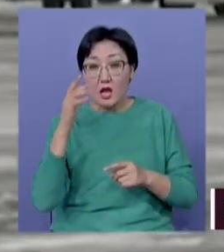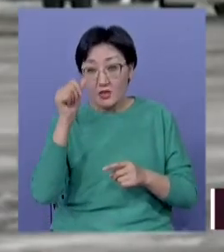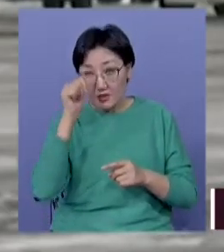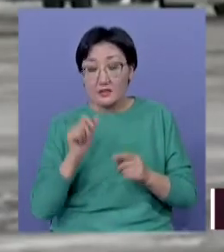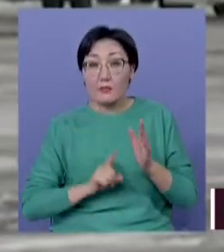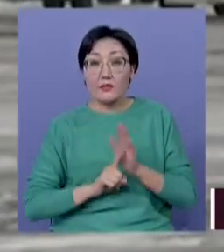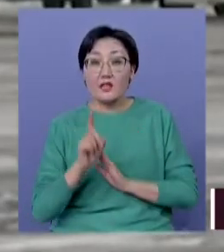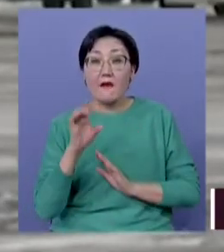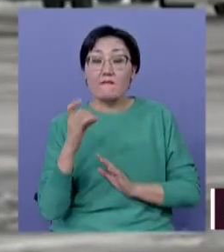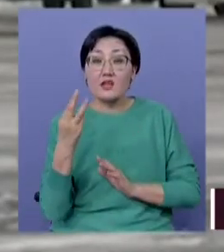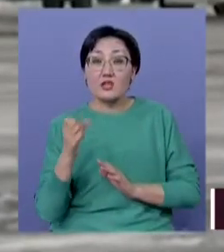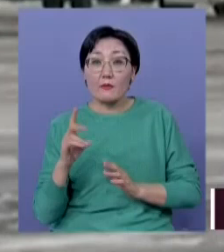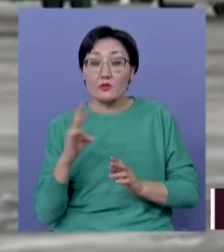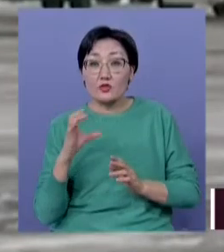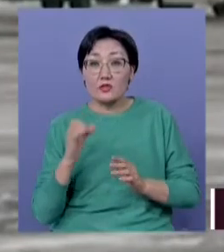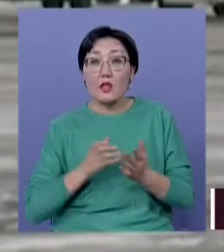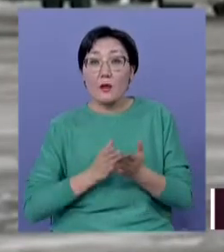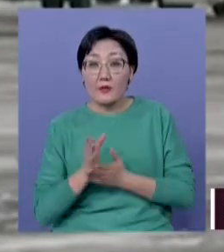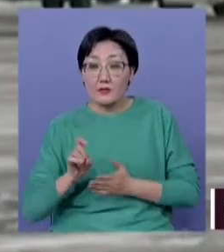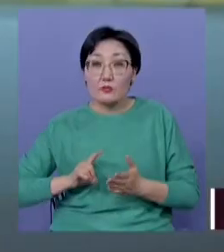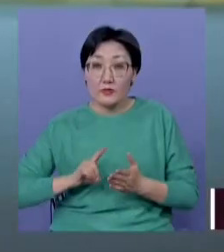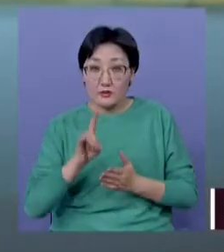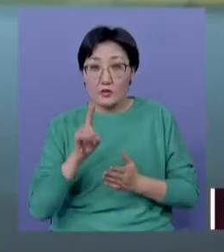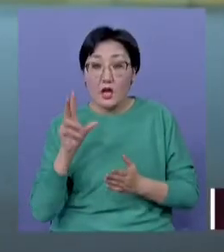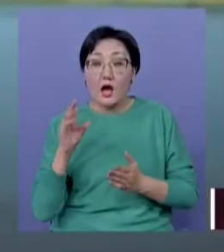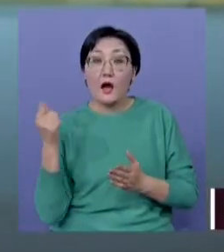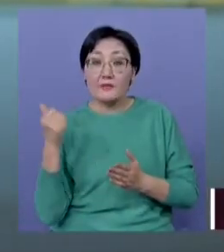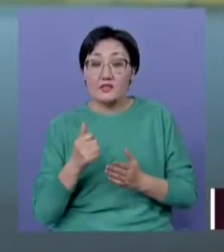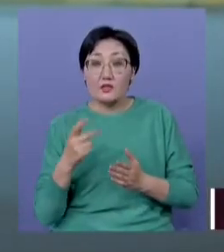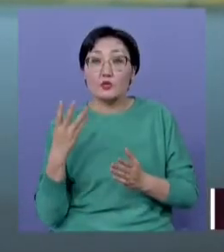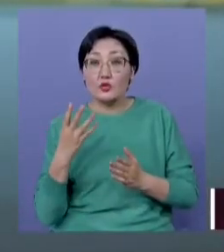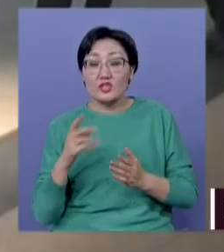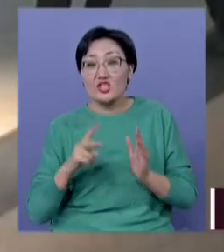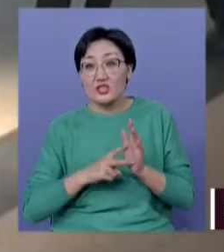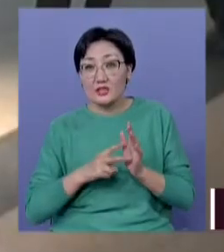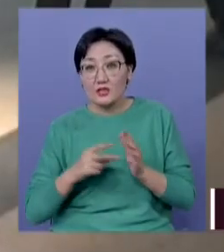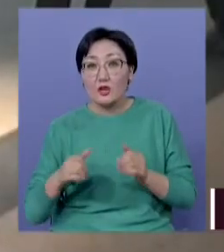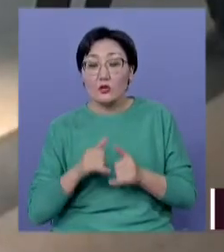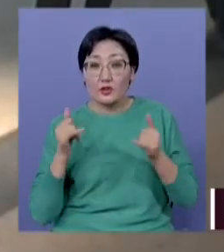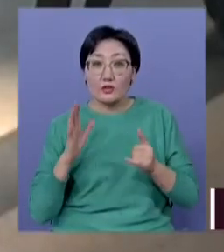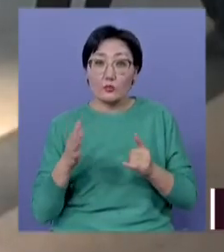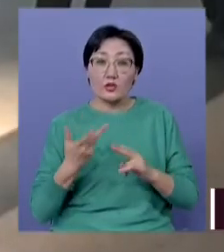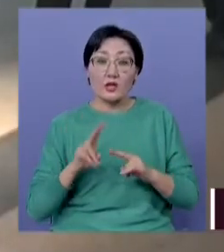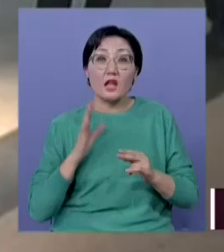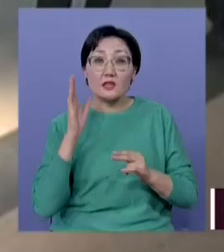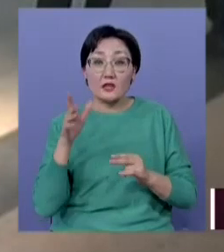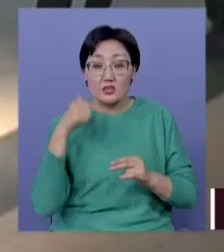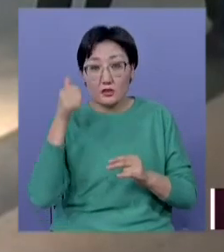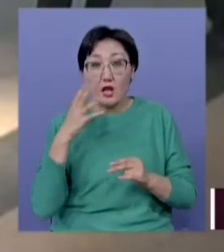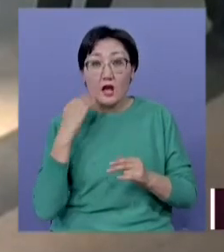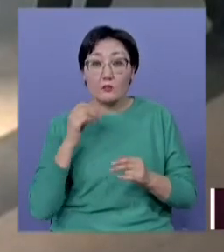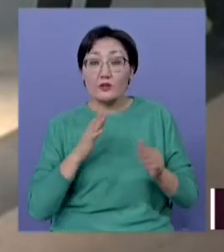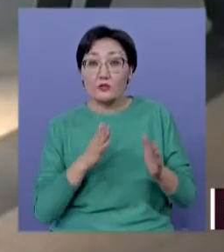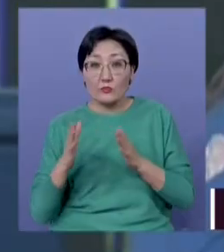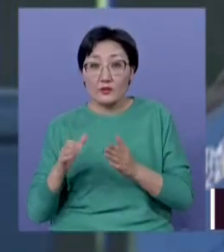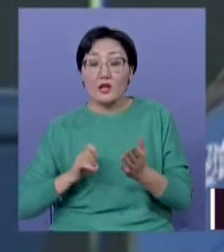бастап Варшава-Нұр-Сұлтан бағытындағы рейстер санын аптасына 4-тен 7-ге дейін көбейтетін болды. Сонымен қатар, алдағы жылы Алматыға тұрақты